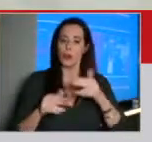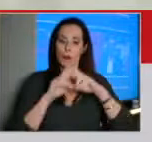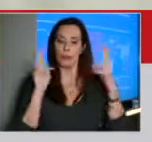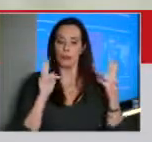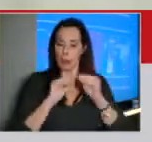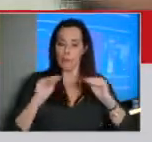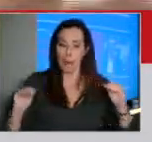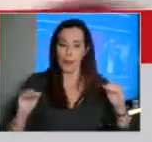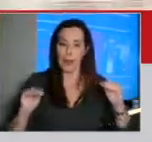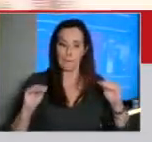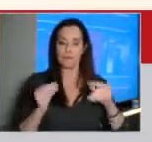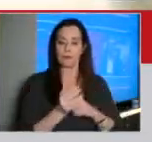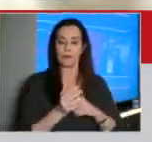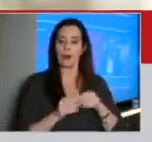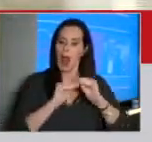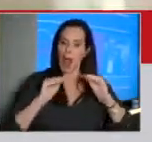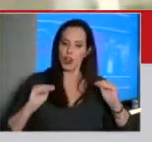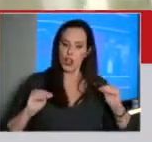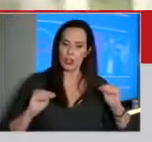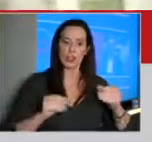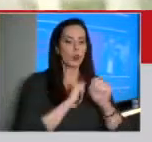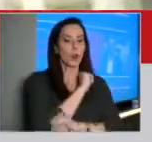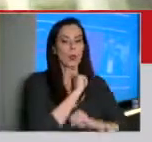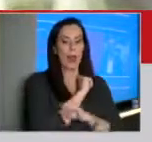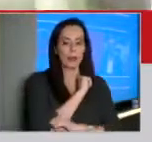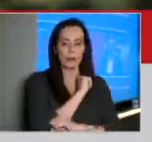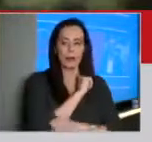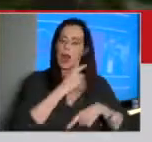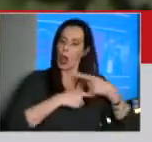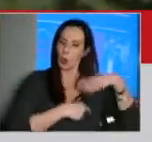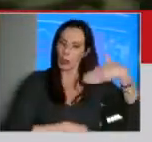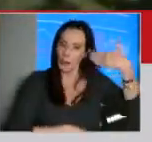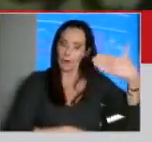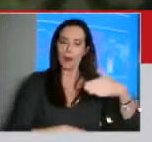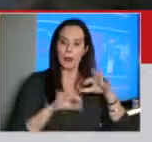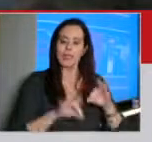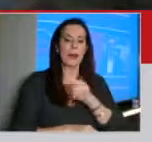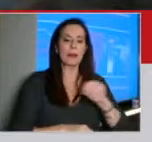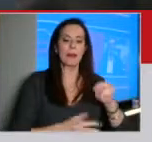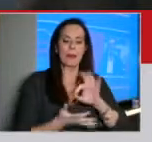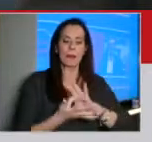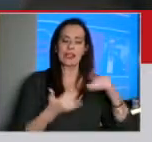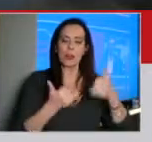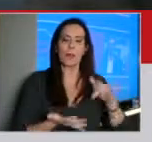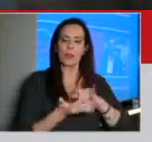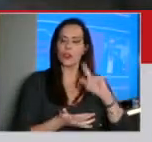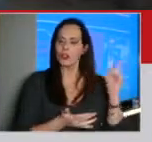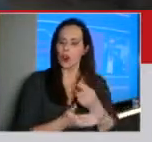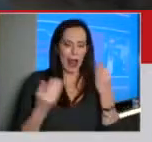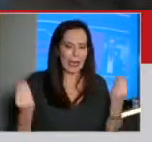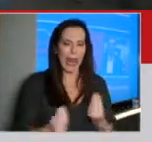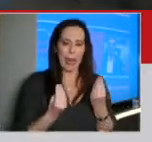המענים, להכשיר סטודנטים לדורות הבאים. למעשה המשרד היום נמצא במקום שכל ארגז